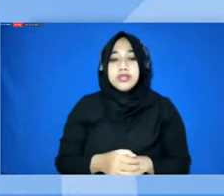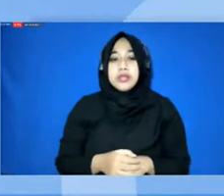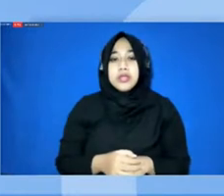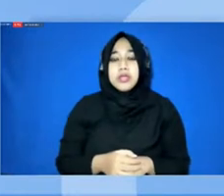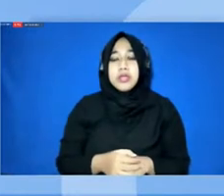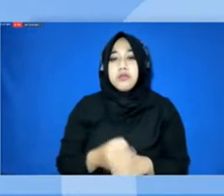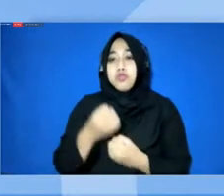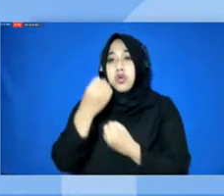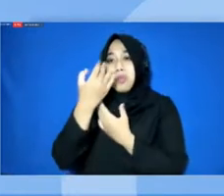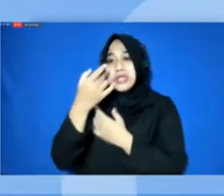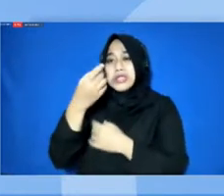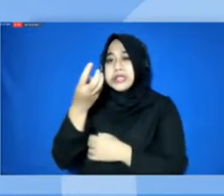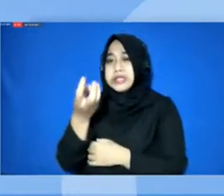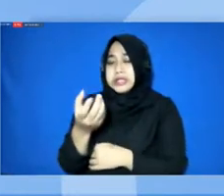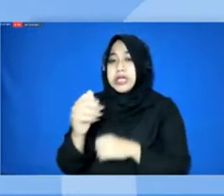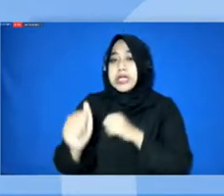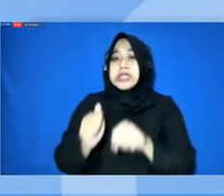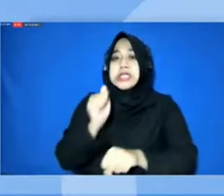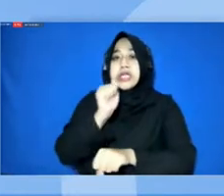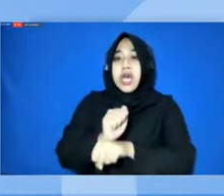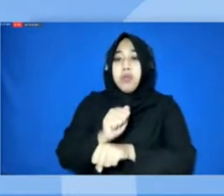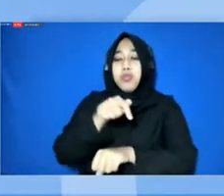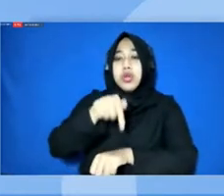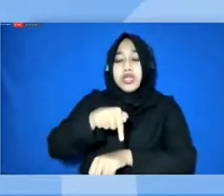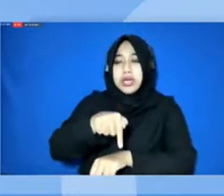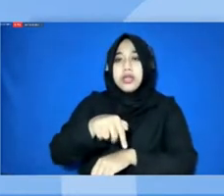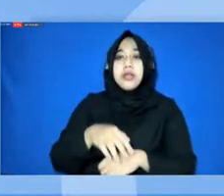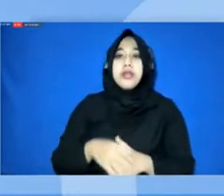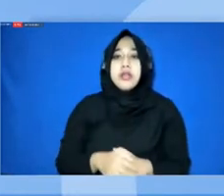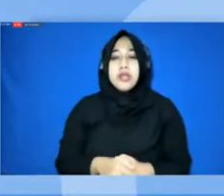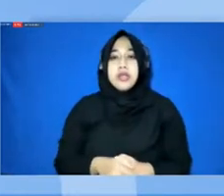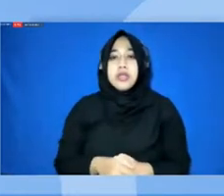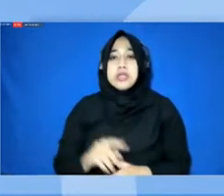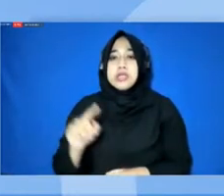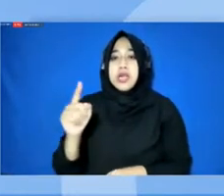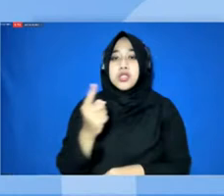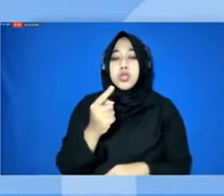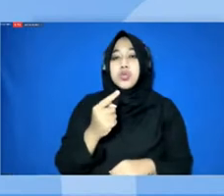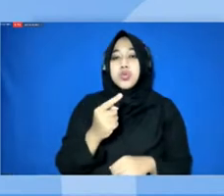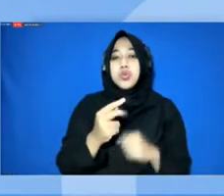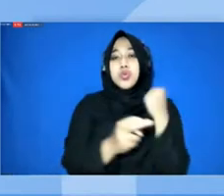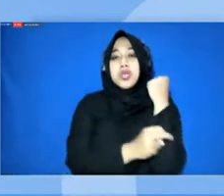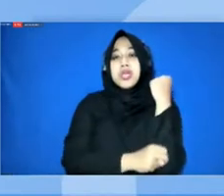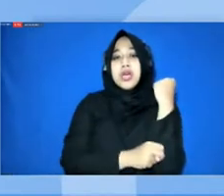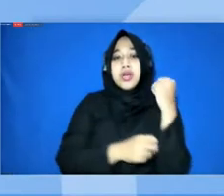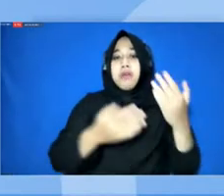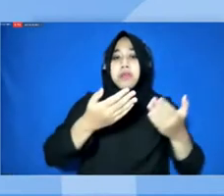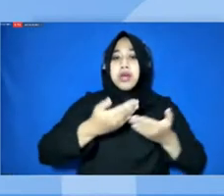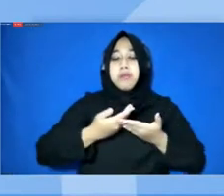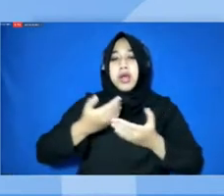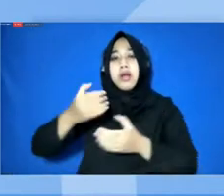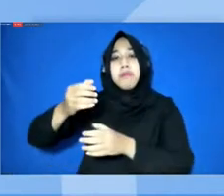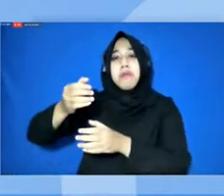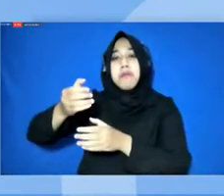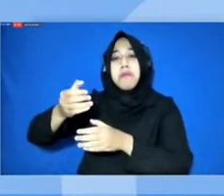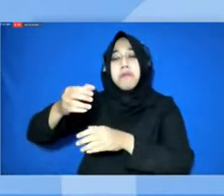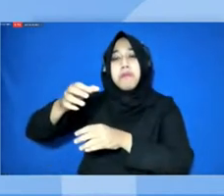karena Singapura itu salah satu negara yang mendapat predikat